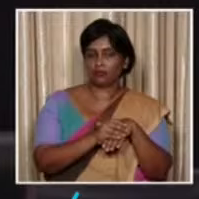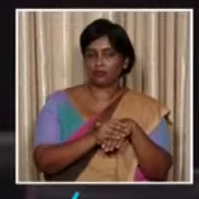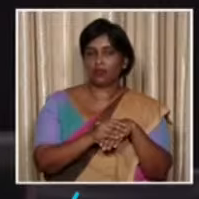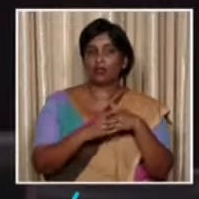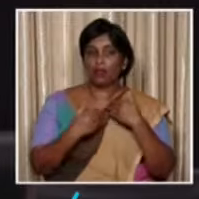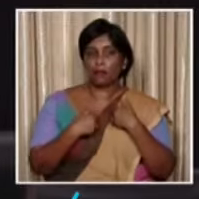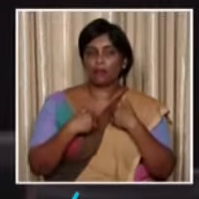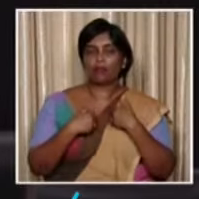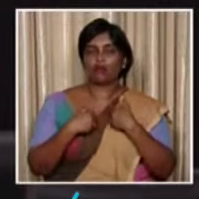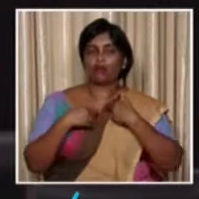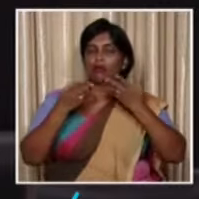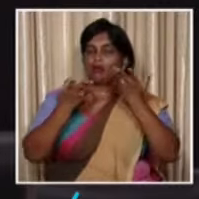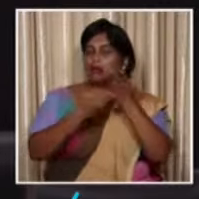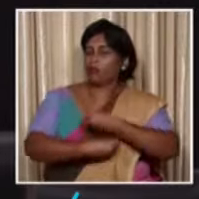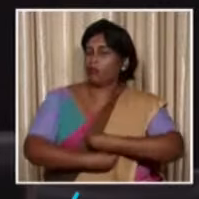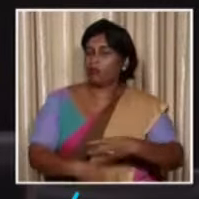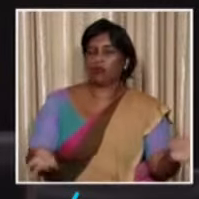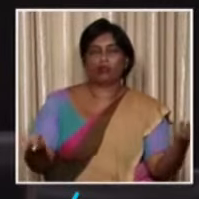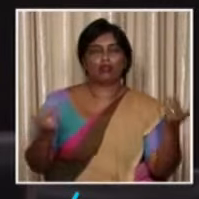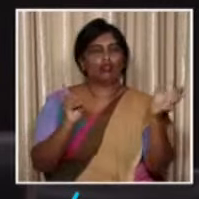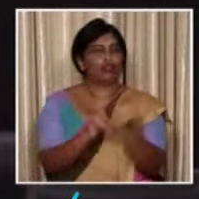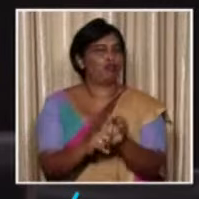अपे पार एट वैटन तेंट